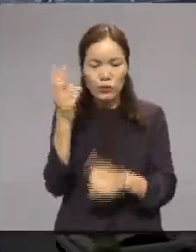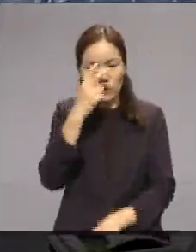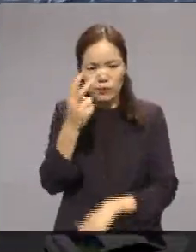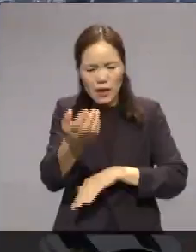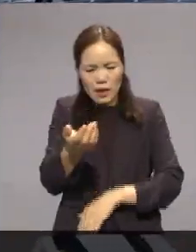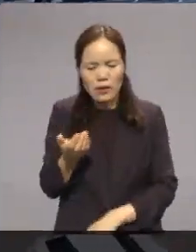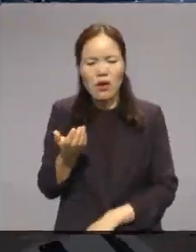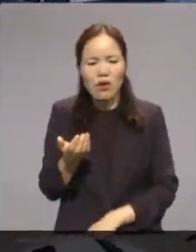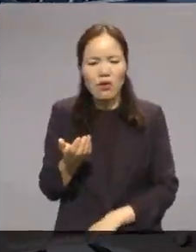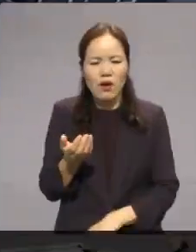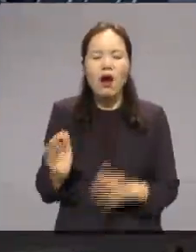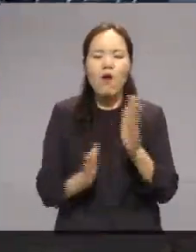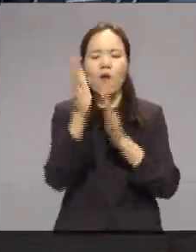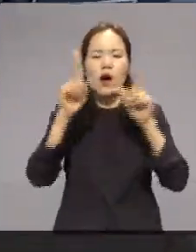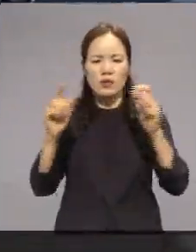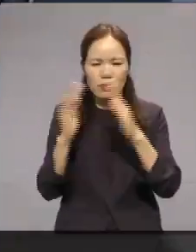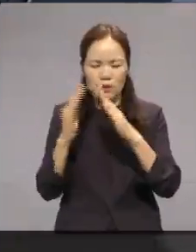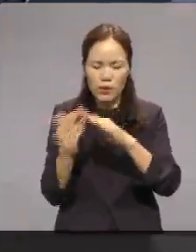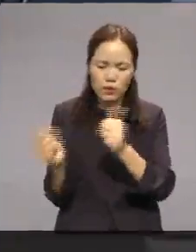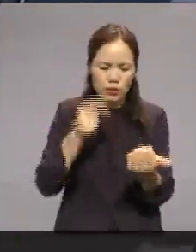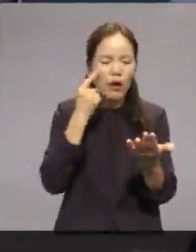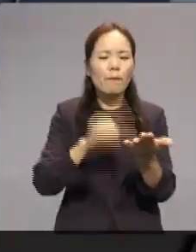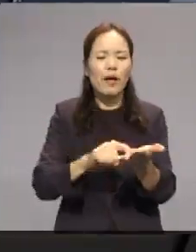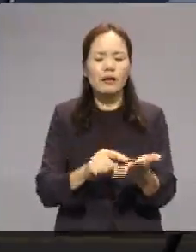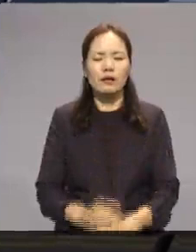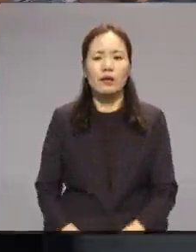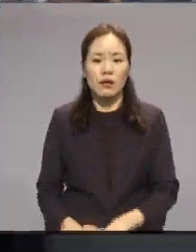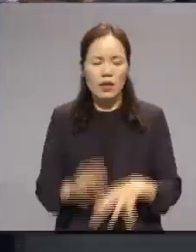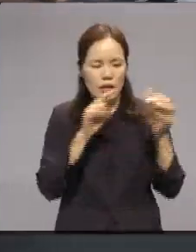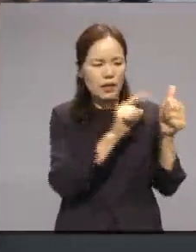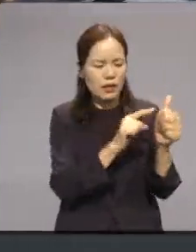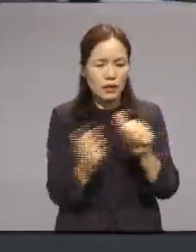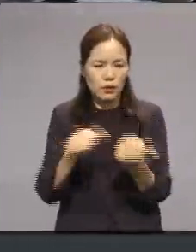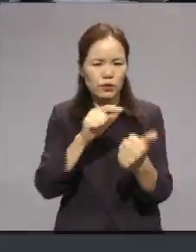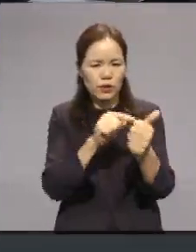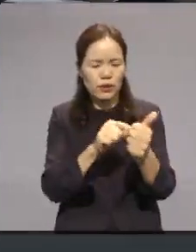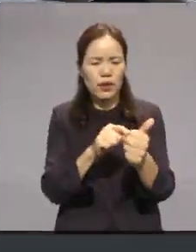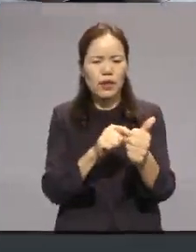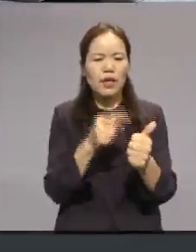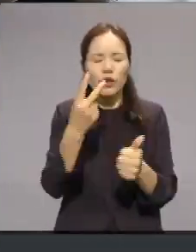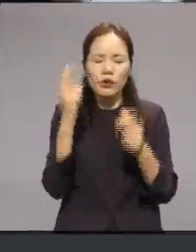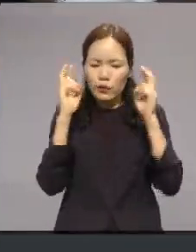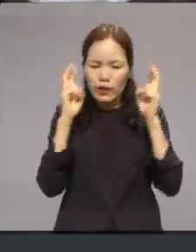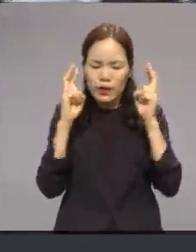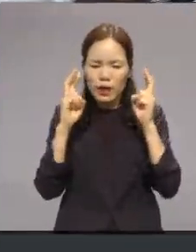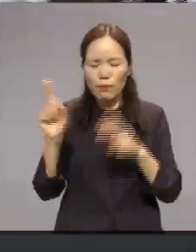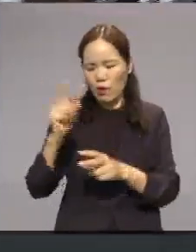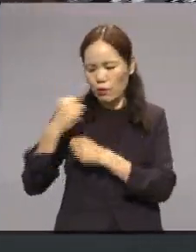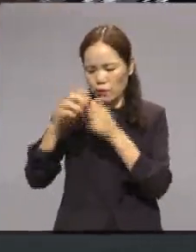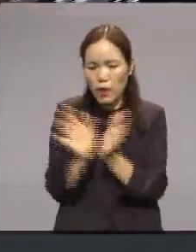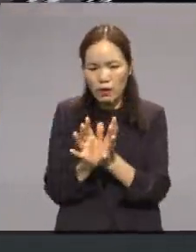한 단독주택에서 숨진 채 발견됐습니다. 숨진 관계자 A씨는 아리셀과 에스코넥이 국방부의